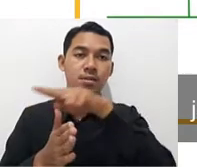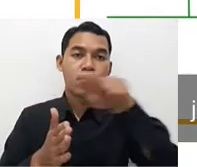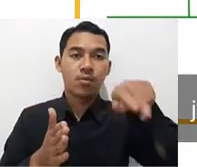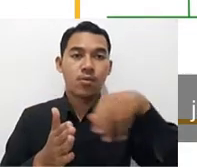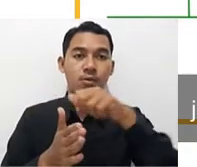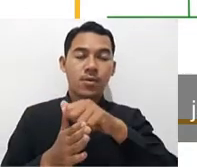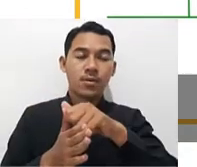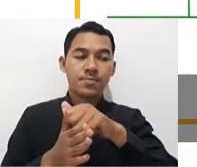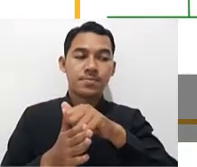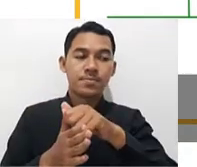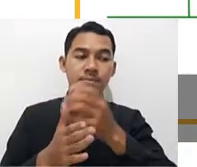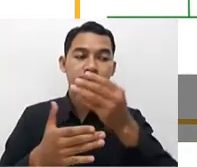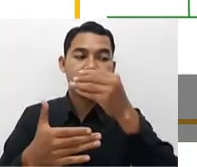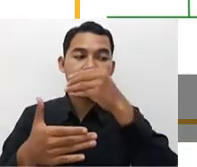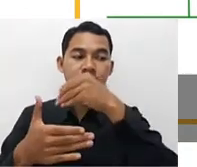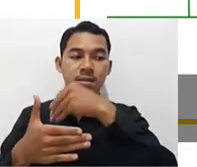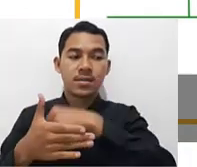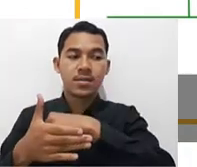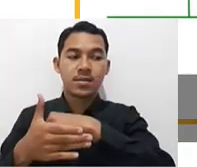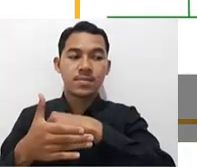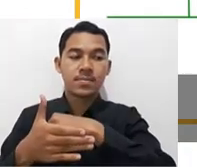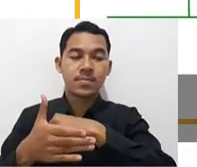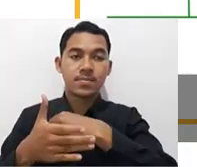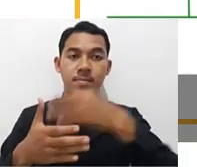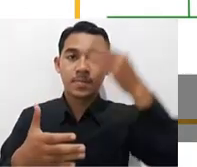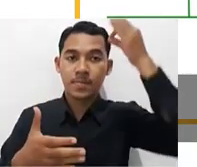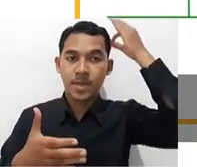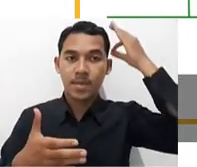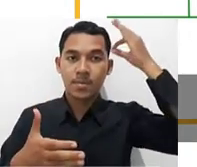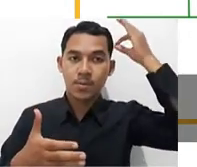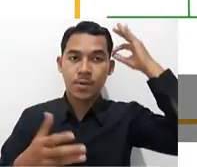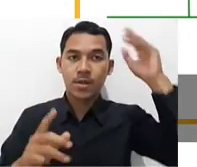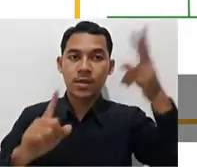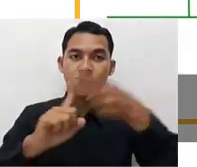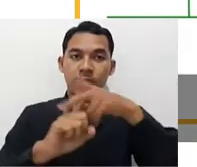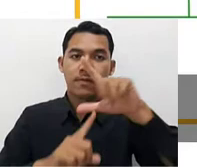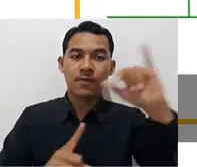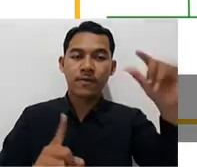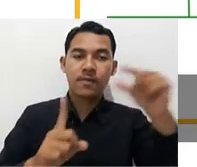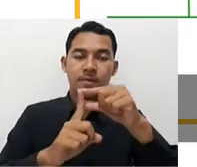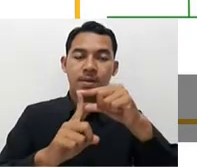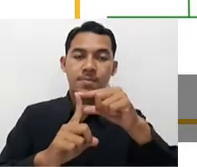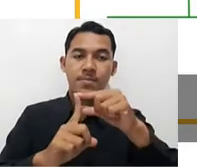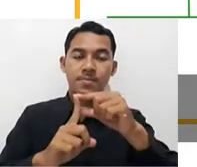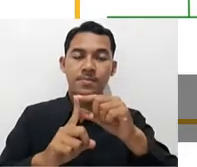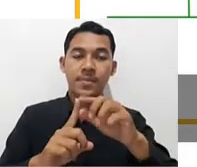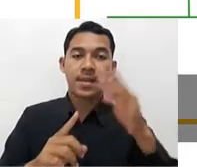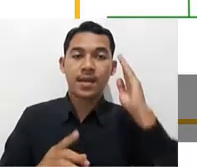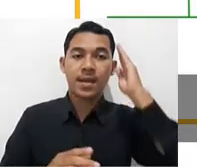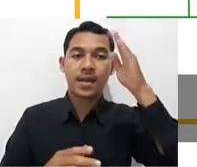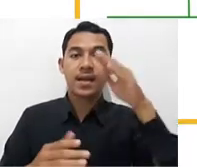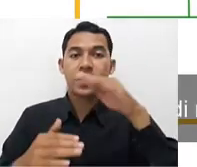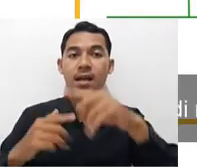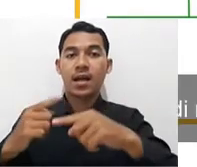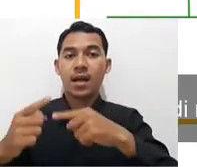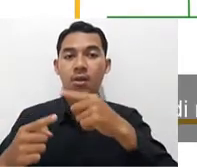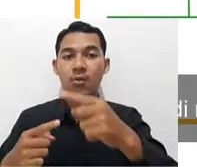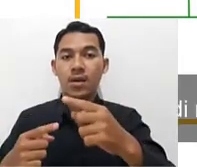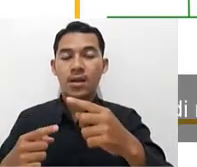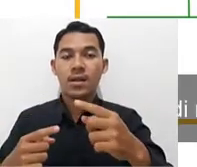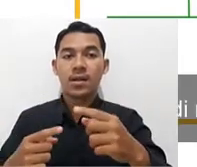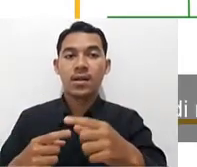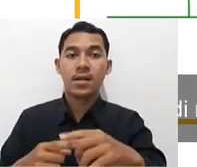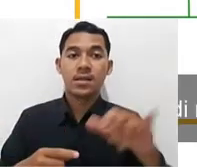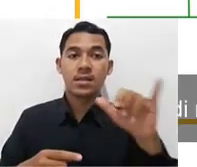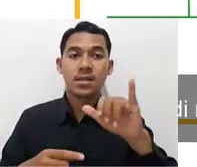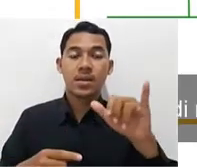bit ini udah pindah semua ke dalam memori flip-flop ini. Nah, kemudian kita clock lagi, baru ntar keluarannya dia bakal keluar. Jadi ntar keluarannya